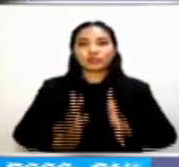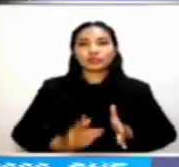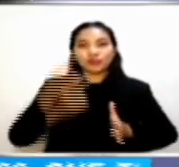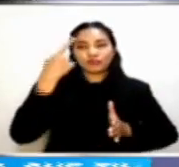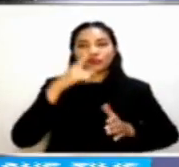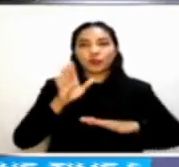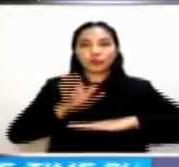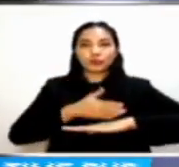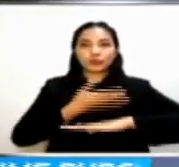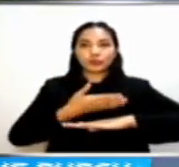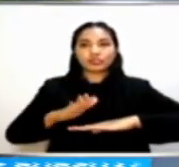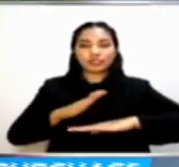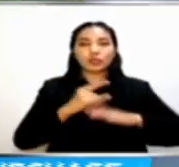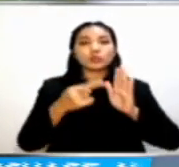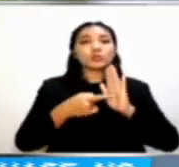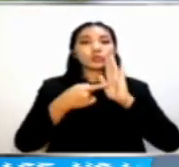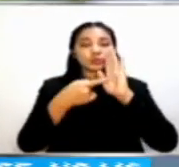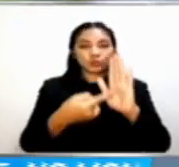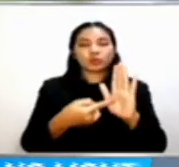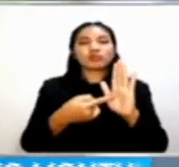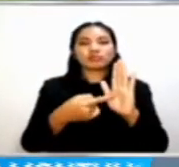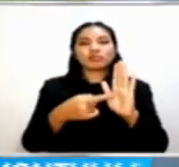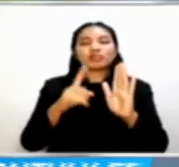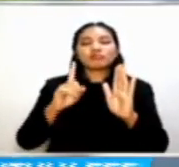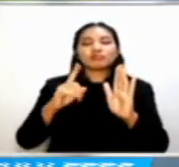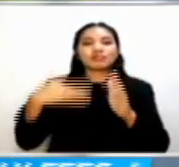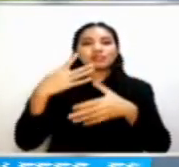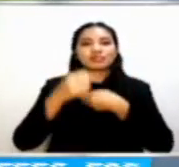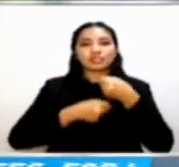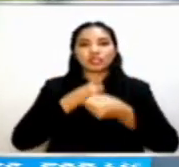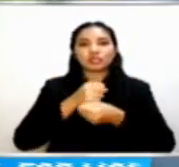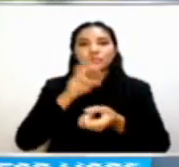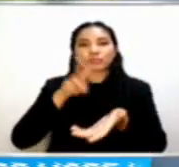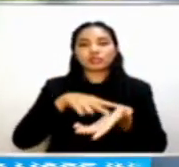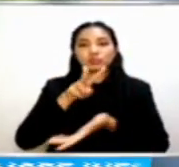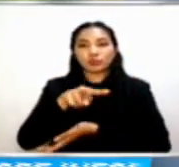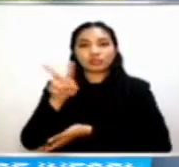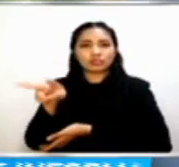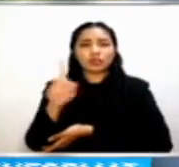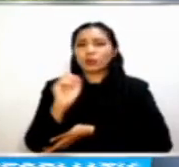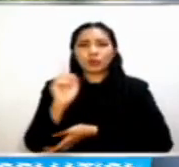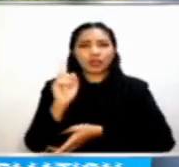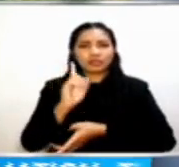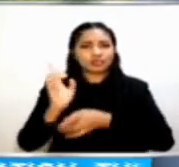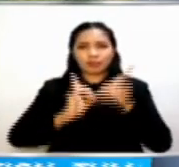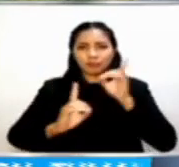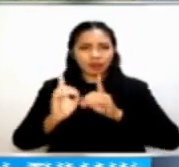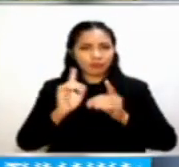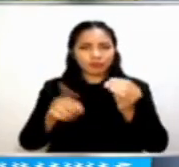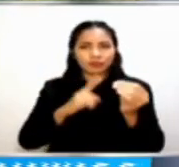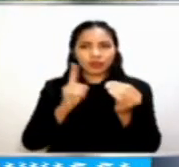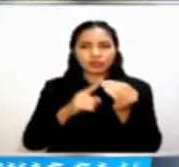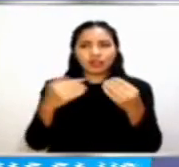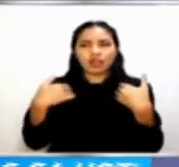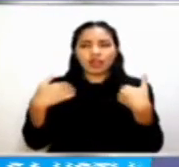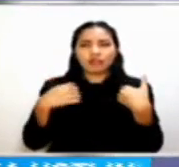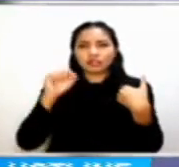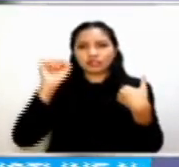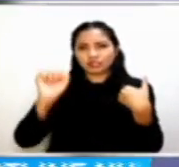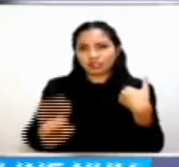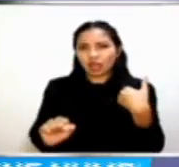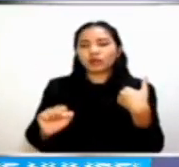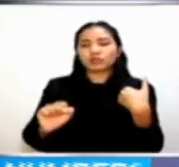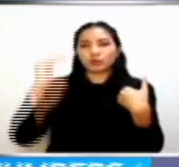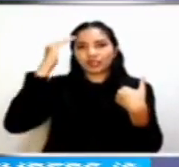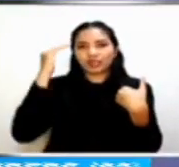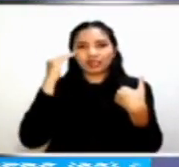sa mid-2022. Tungkol ang hit K-drama series sa love story ng isang South Korean heiress at isang North Korean military